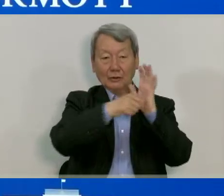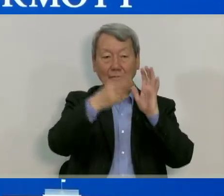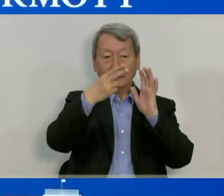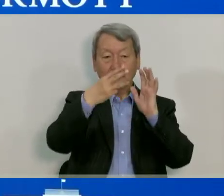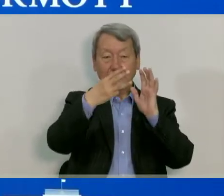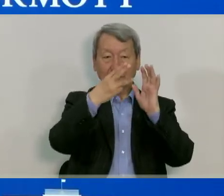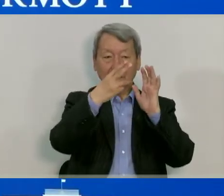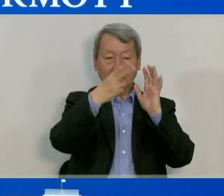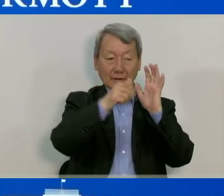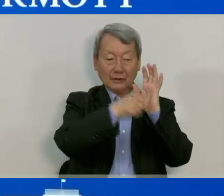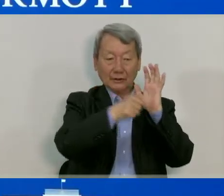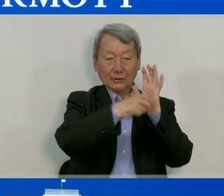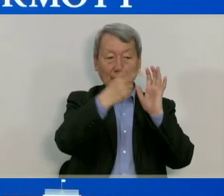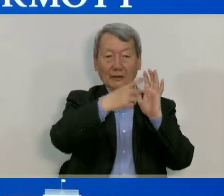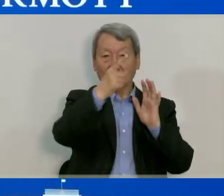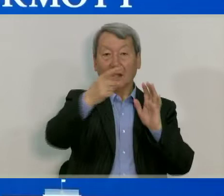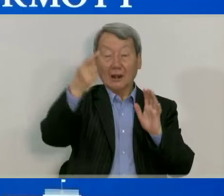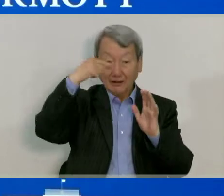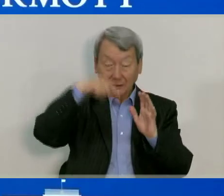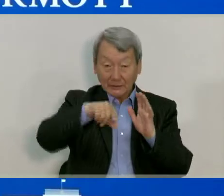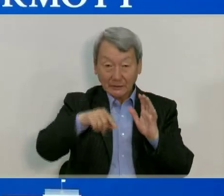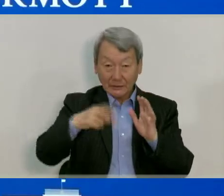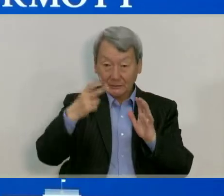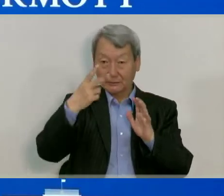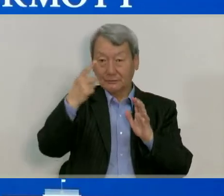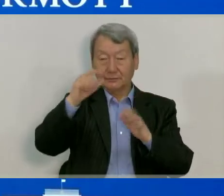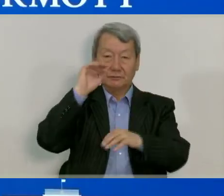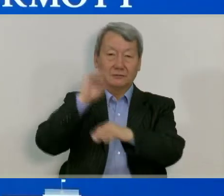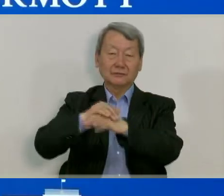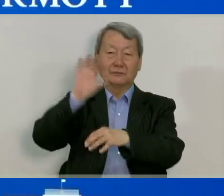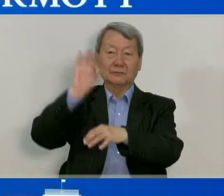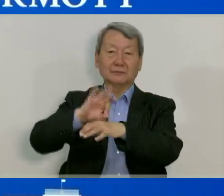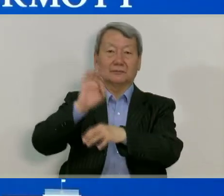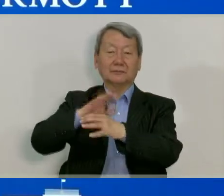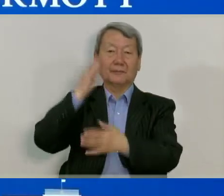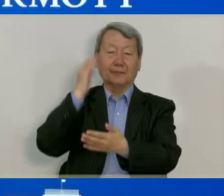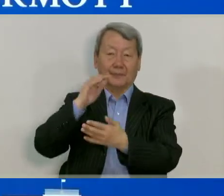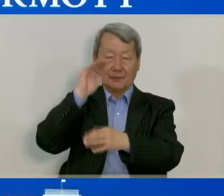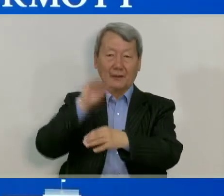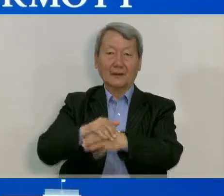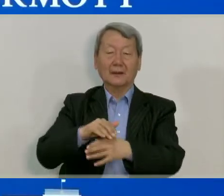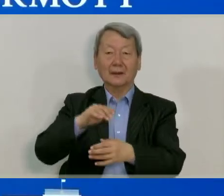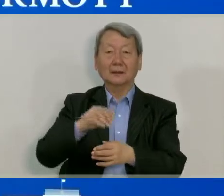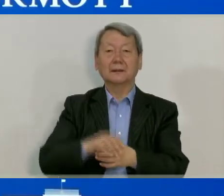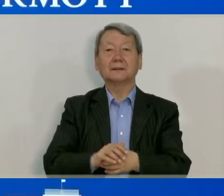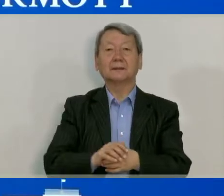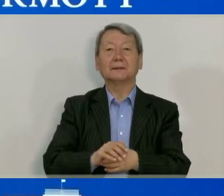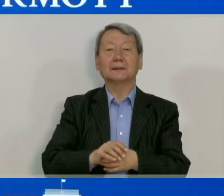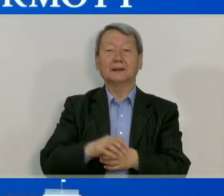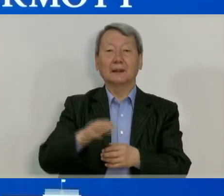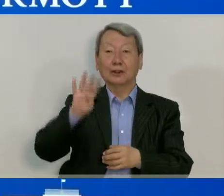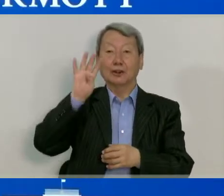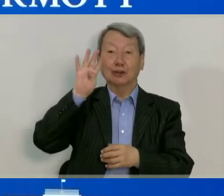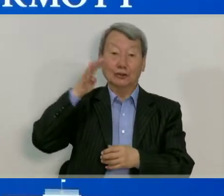1621 анализ, из которых вот 21 случай был выявлен.